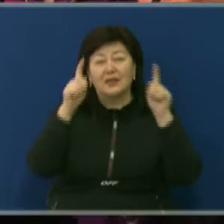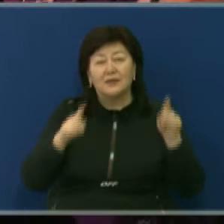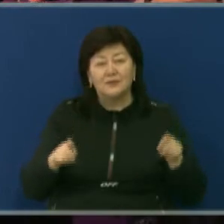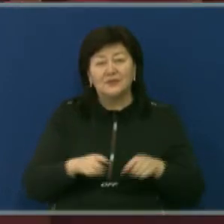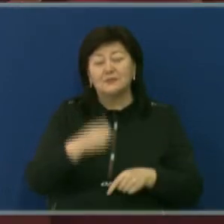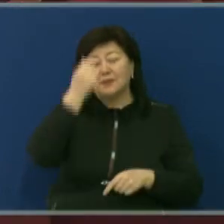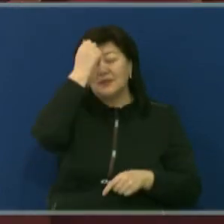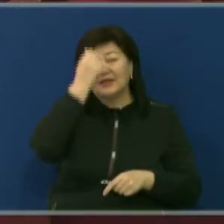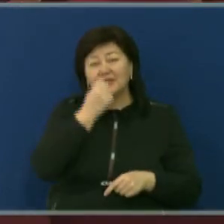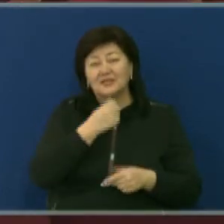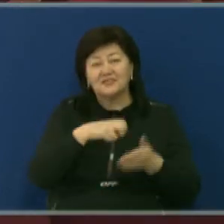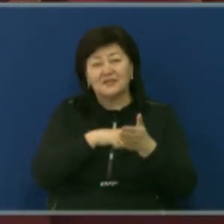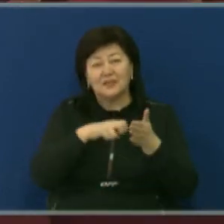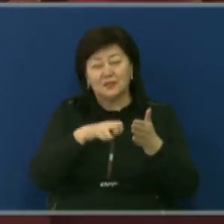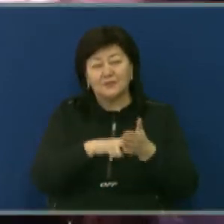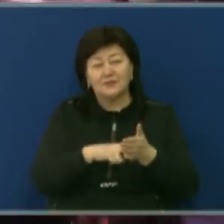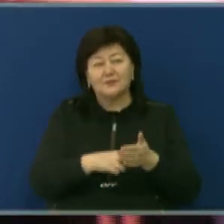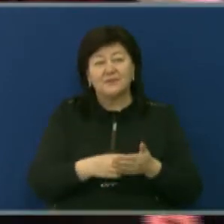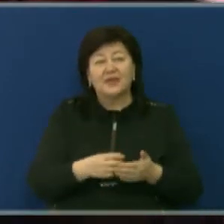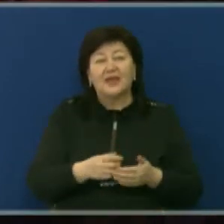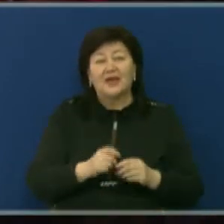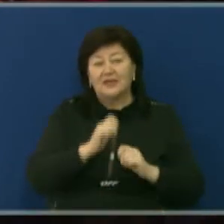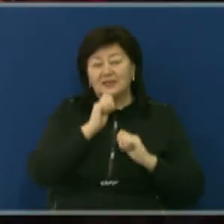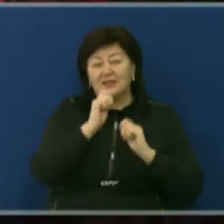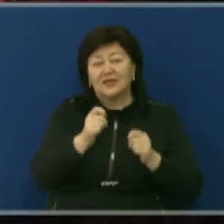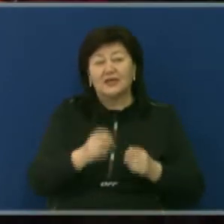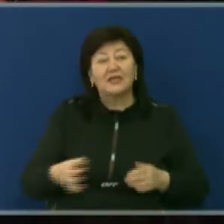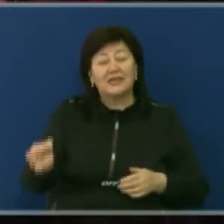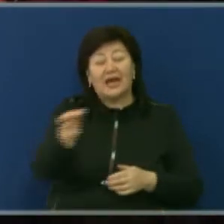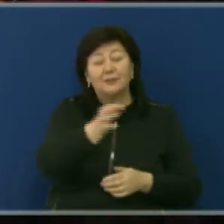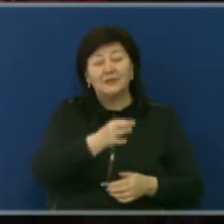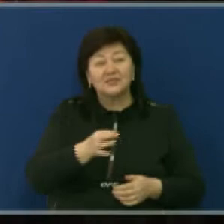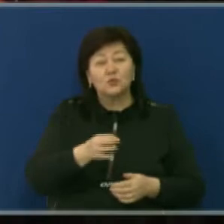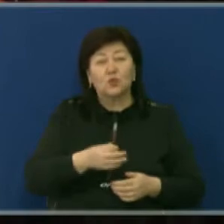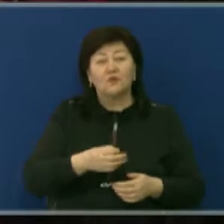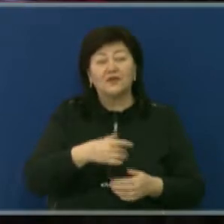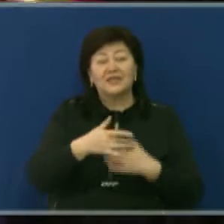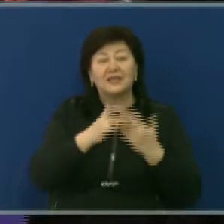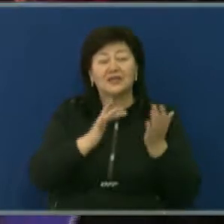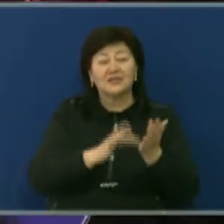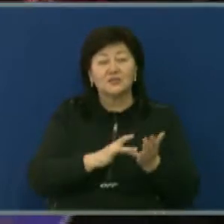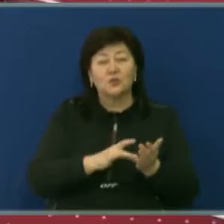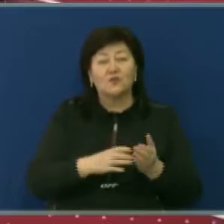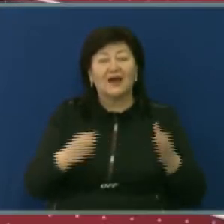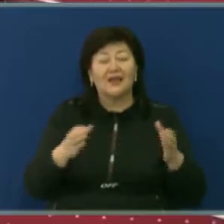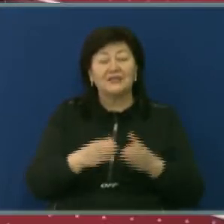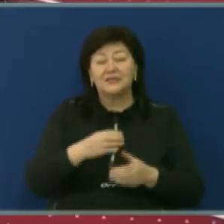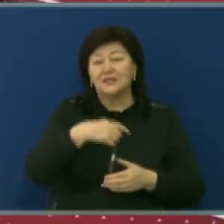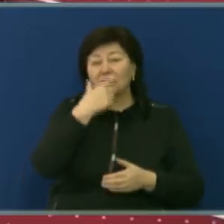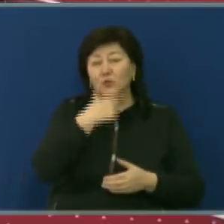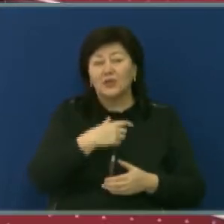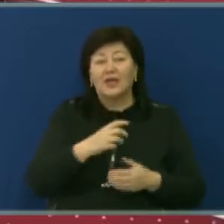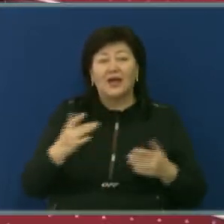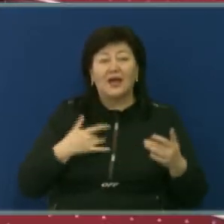письма секретаря маслихата, награды областного управления культуры и городского отдела культуры и развития языков. Также артисты